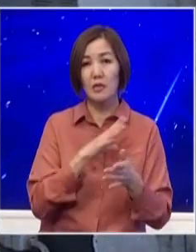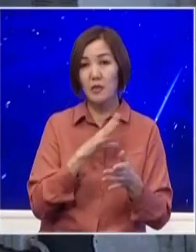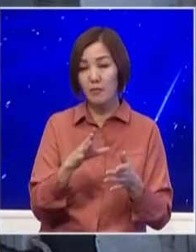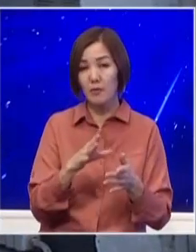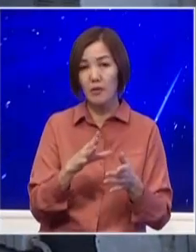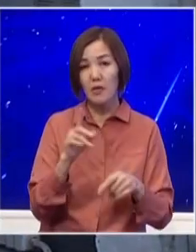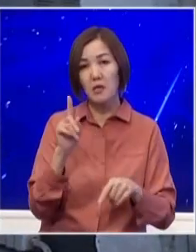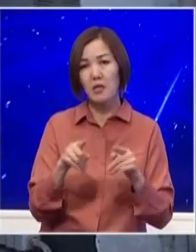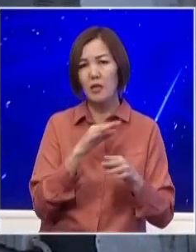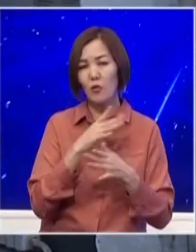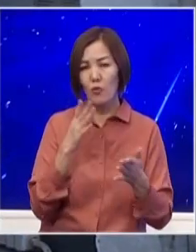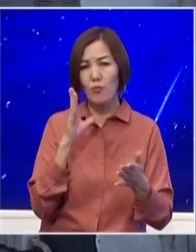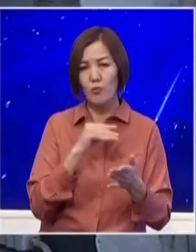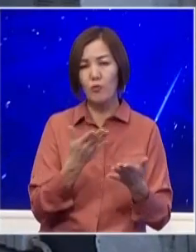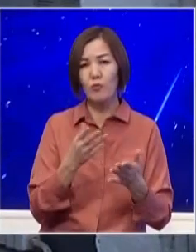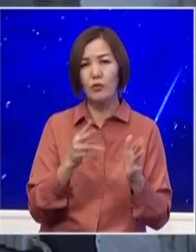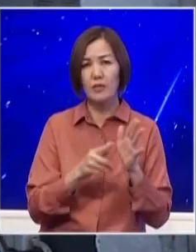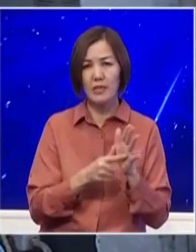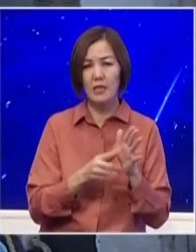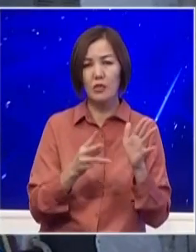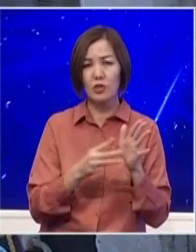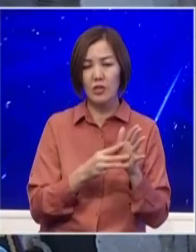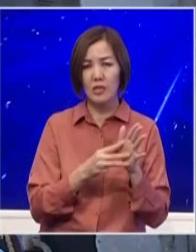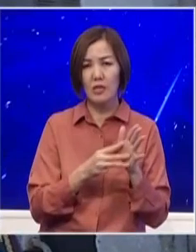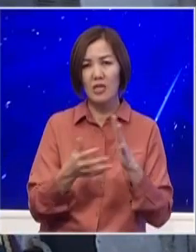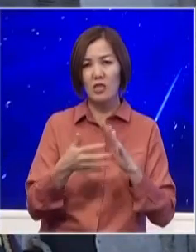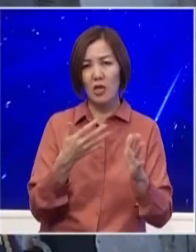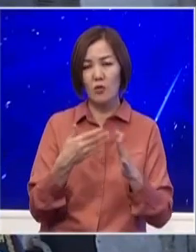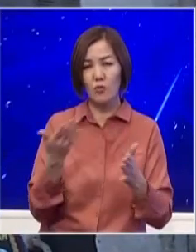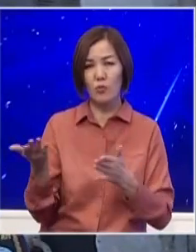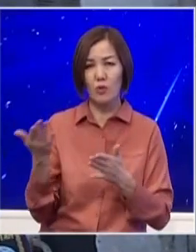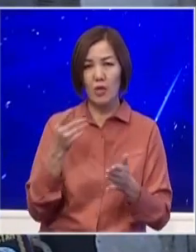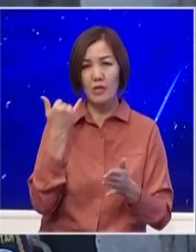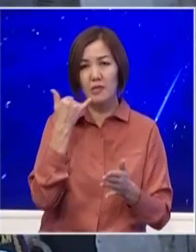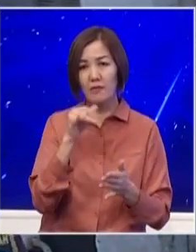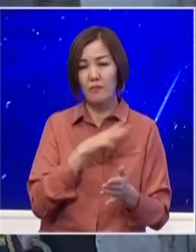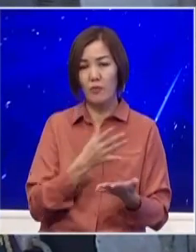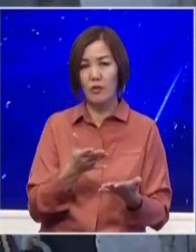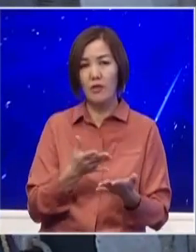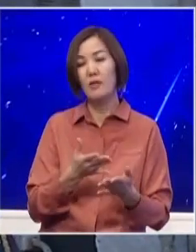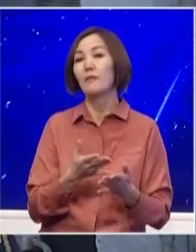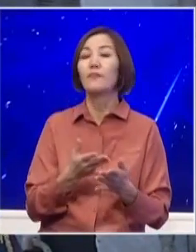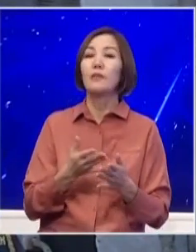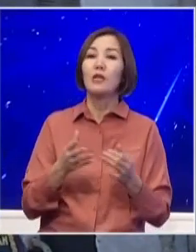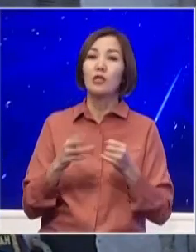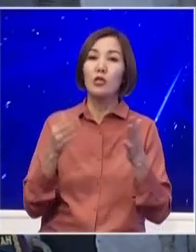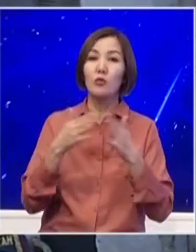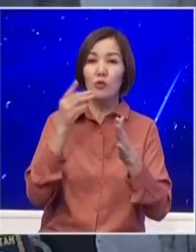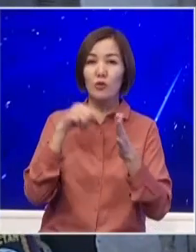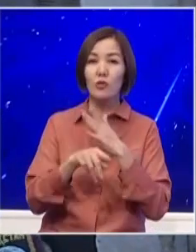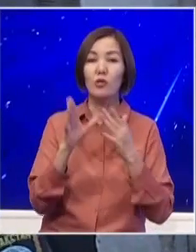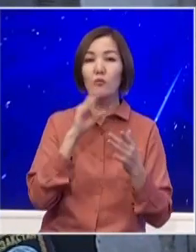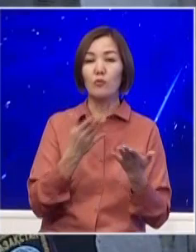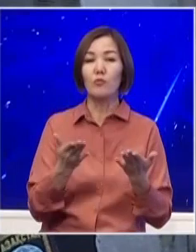бірде қаптап кетеді. Жаңағы 8-7 выездар болады. Ол өрттің көбісі жаңа жеке тұрғын үйлерде